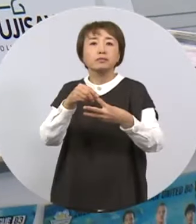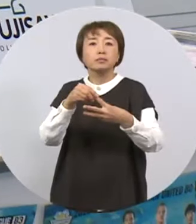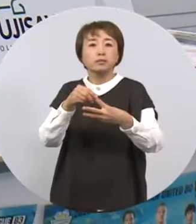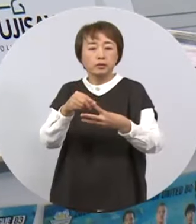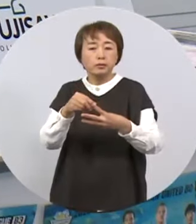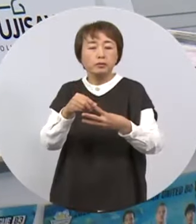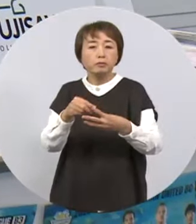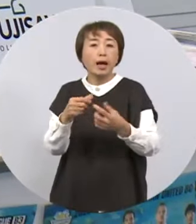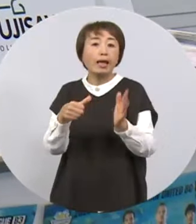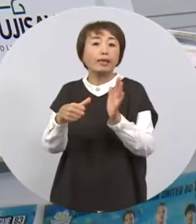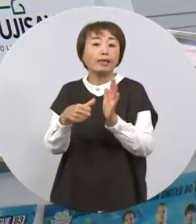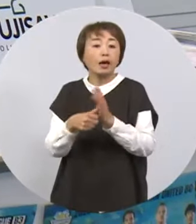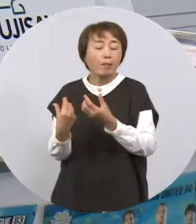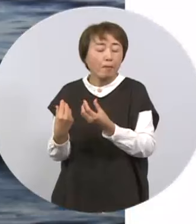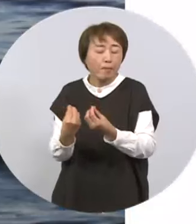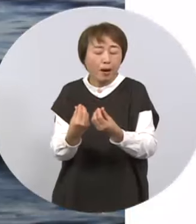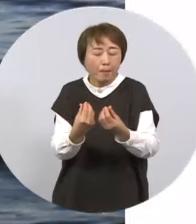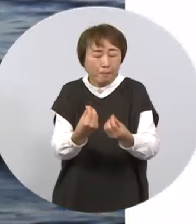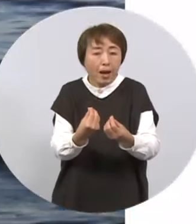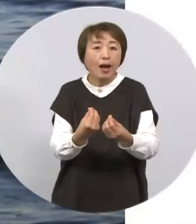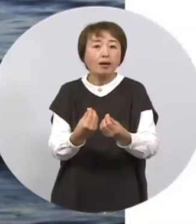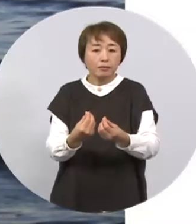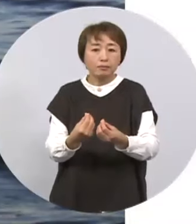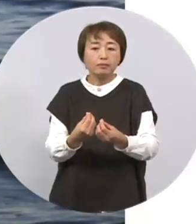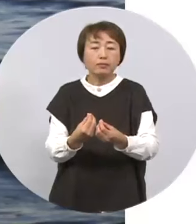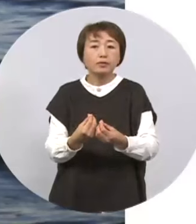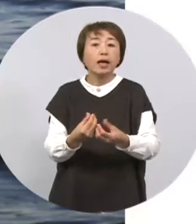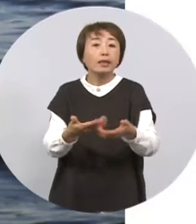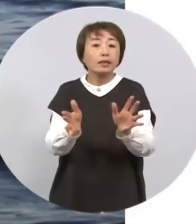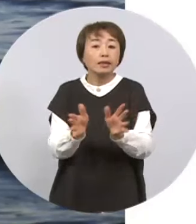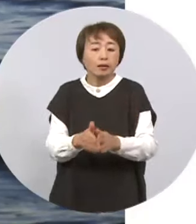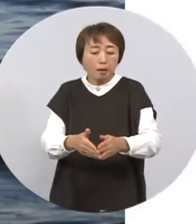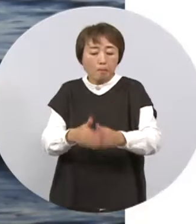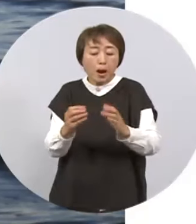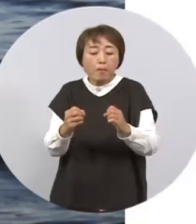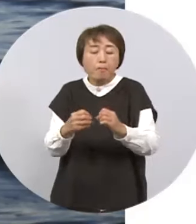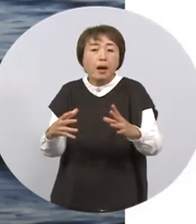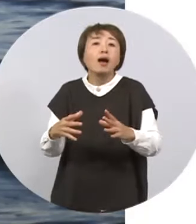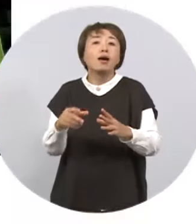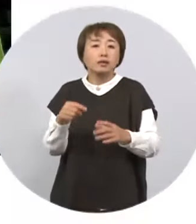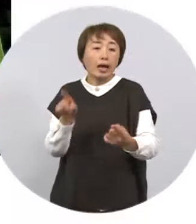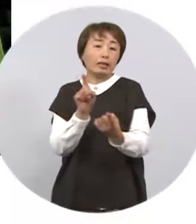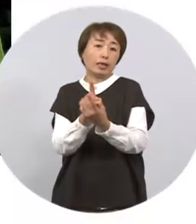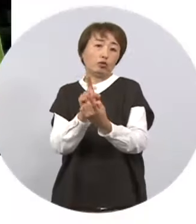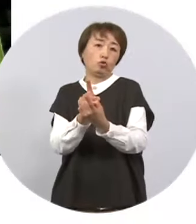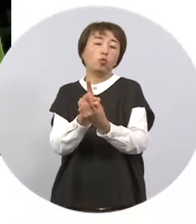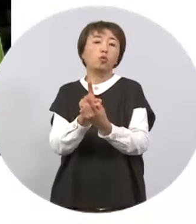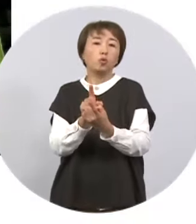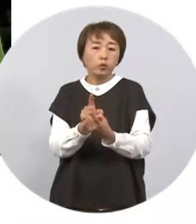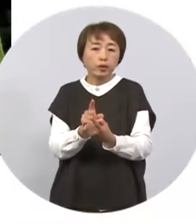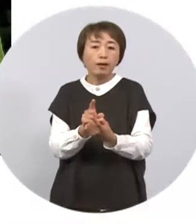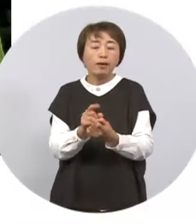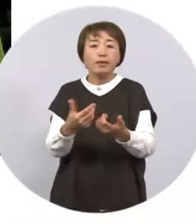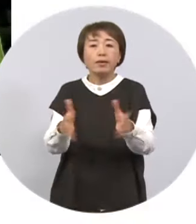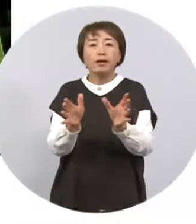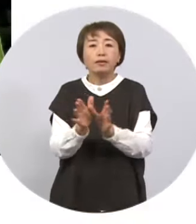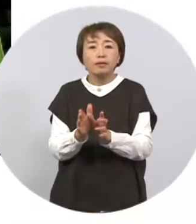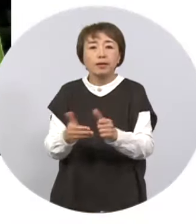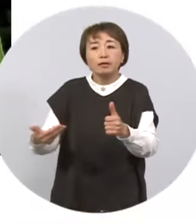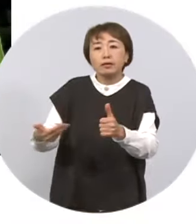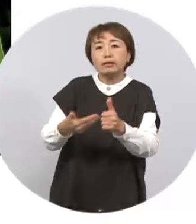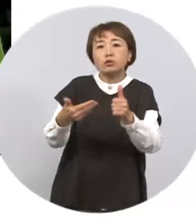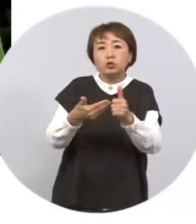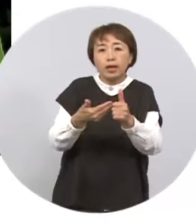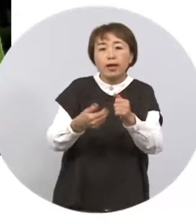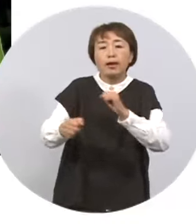の通りでスタートなんですけれども、立ち上げ間もない団体を対象としたものになっていて、団体の育成ですとか活動の